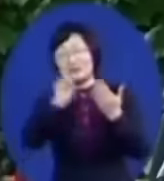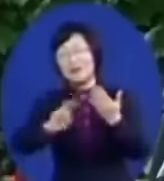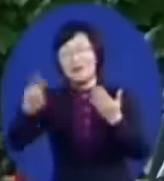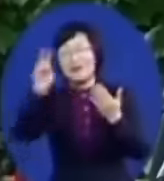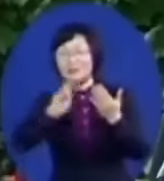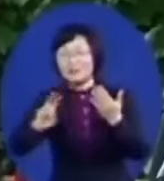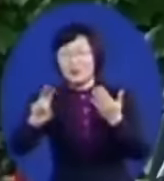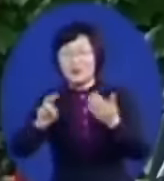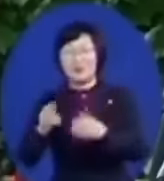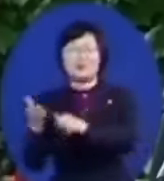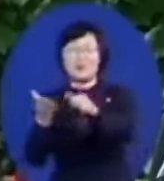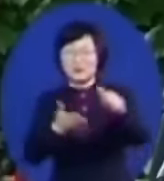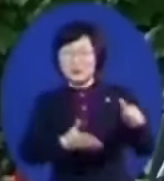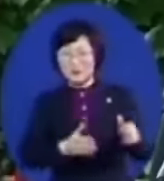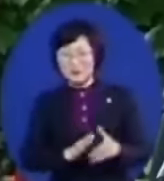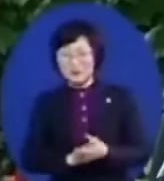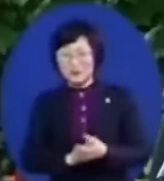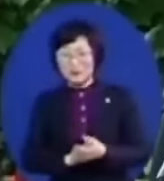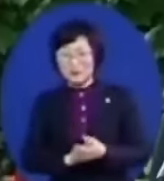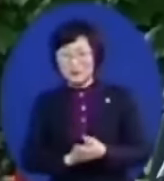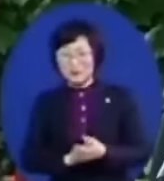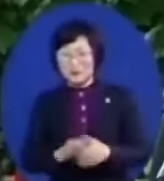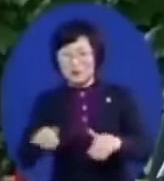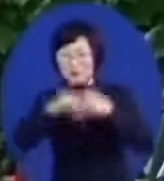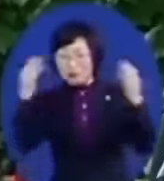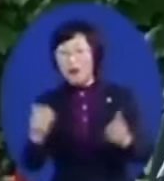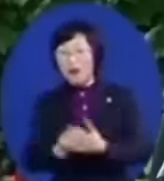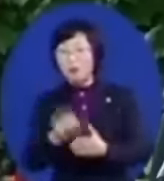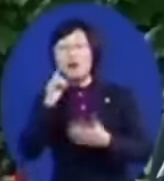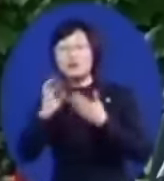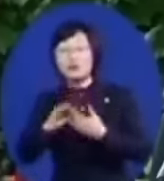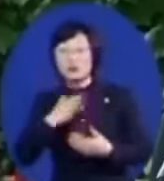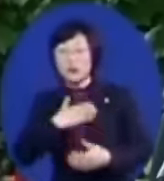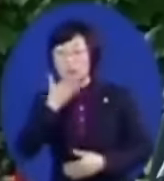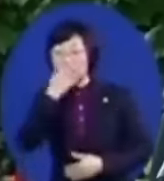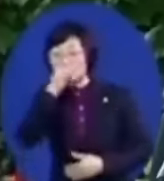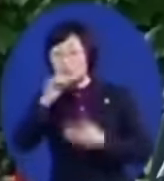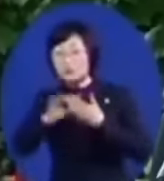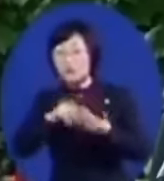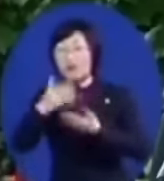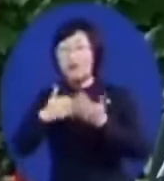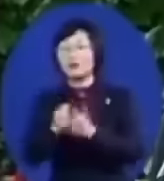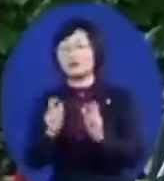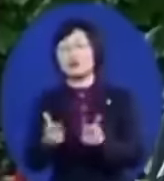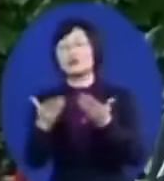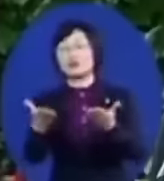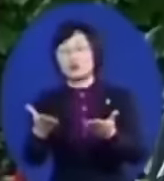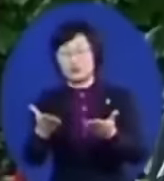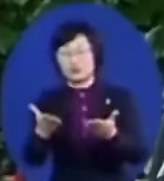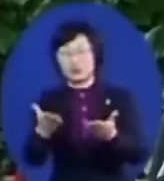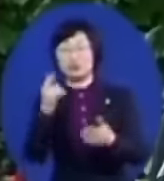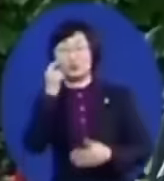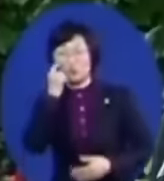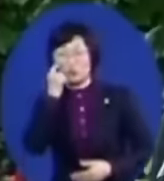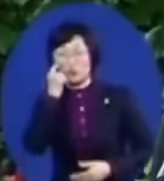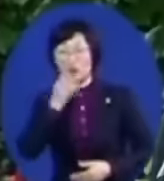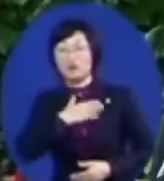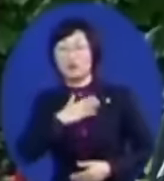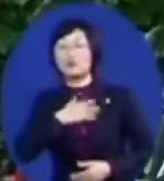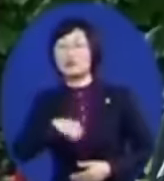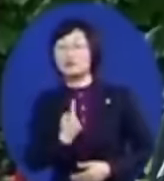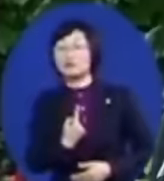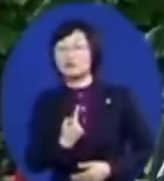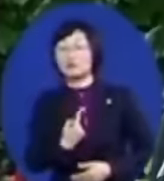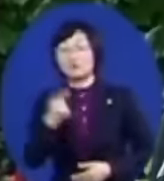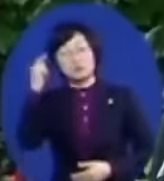것입니다. 자기가 다 할 수 있으면 하나님께 기회를 주지 않아요. 자기가 할 수 있는 일은 자기가 다